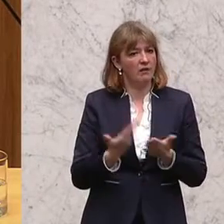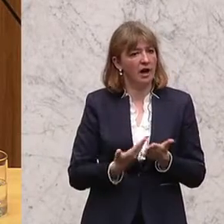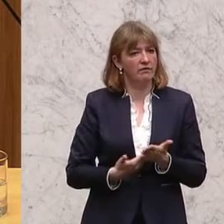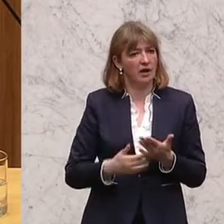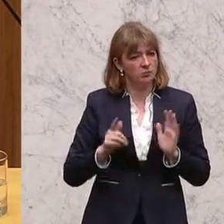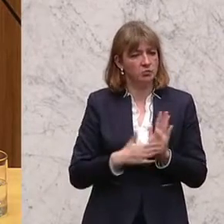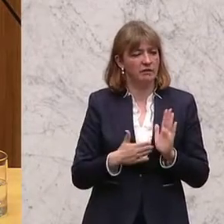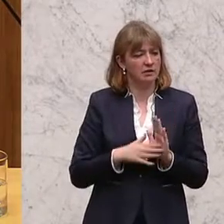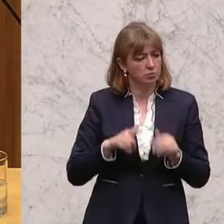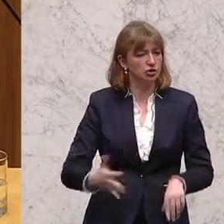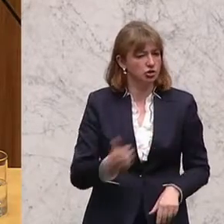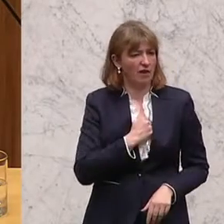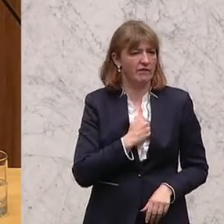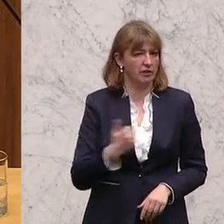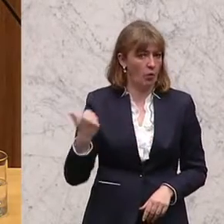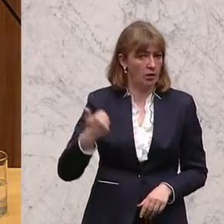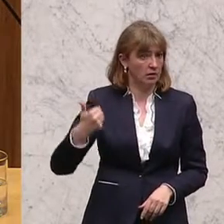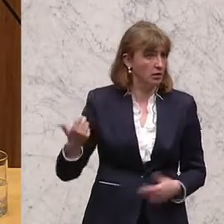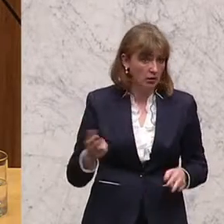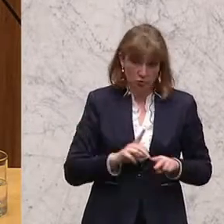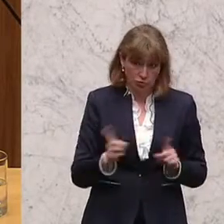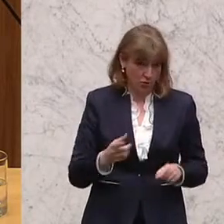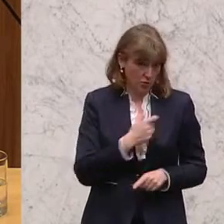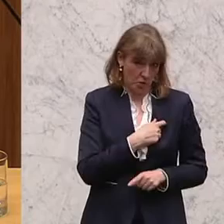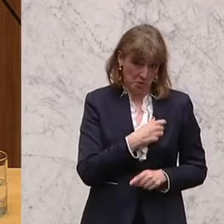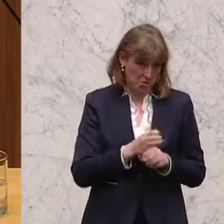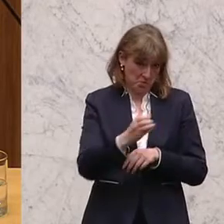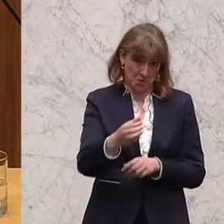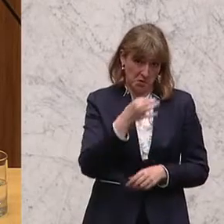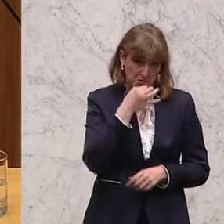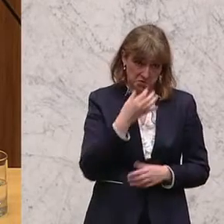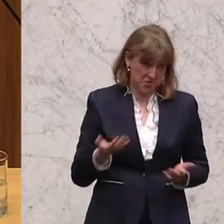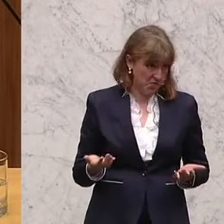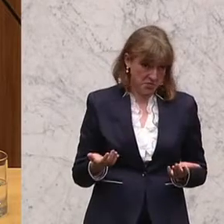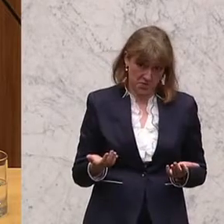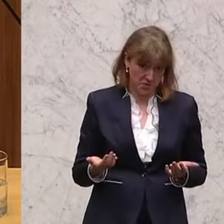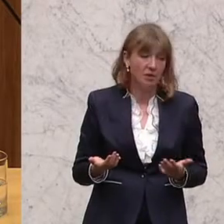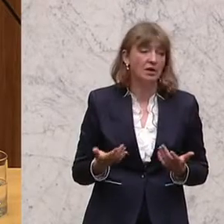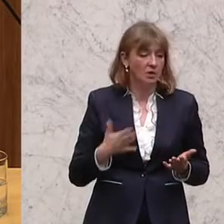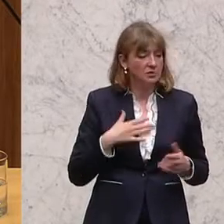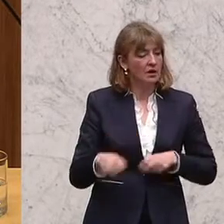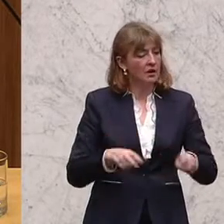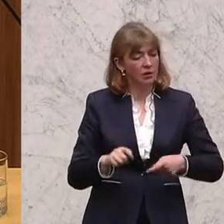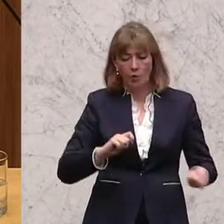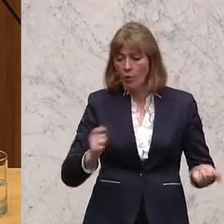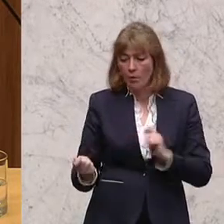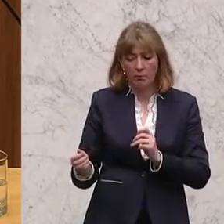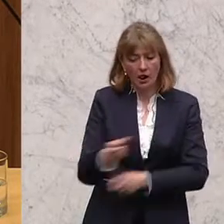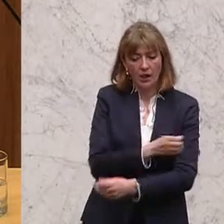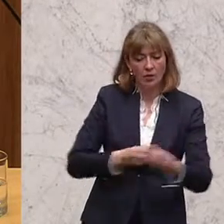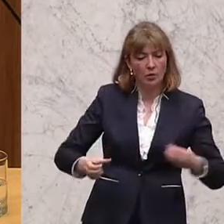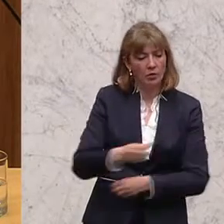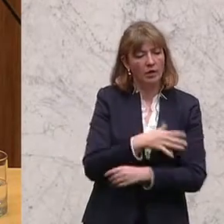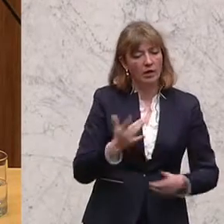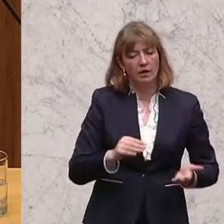da musst du das wirklich schaffen, sonst wirst du dort nicht Kommissar oder Kommissarin. Unsere Regierungsumbildungen laufen in der Regel